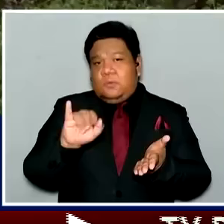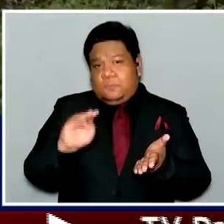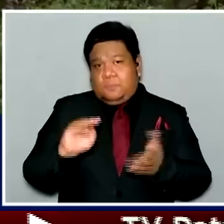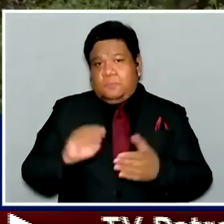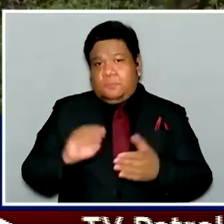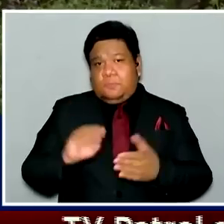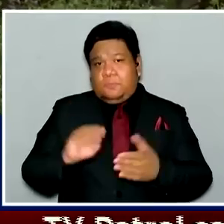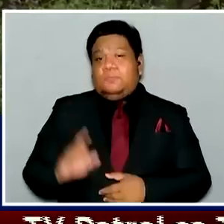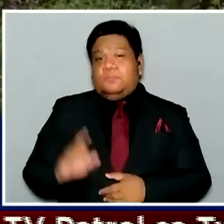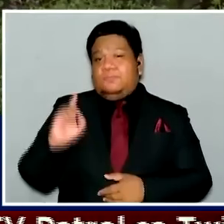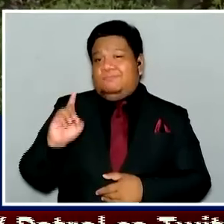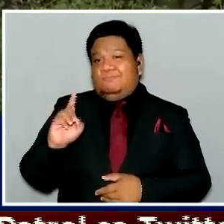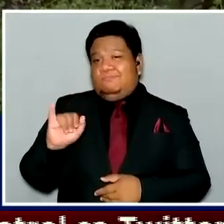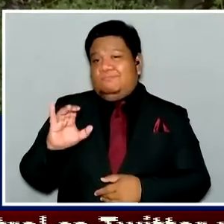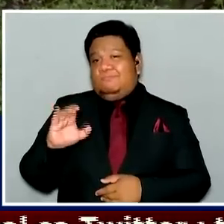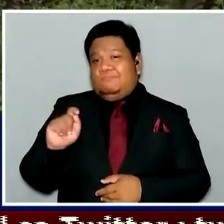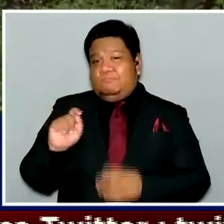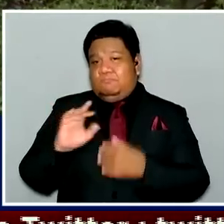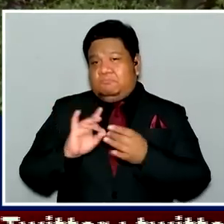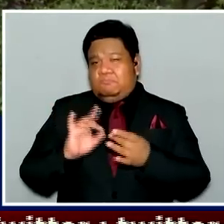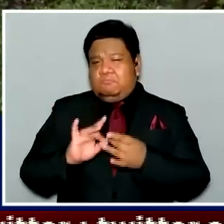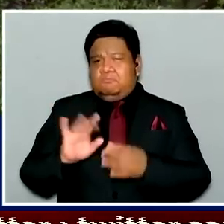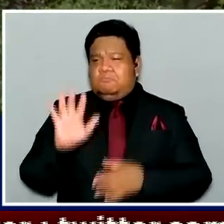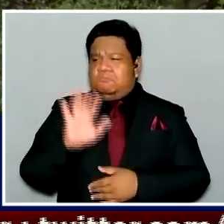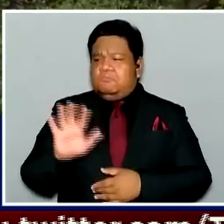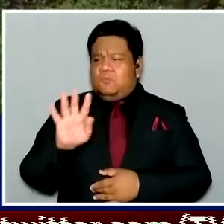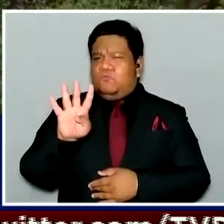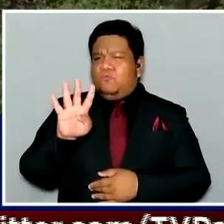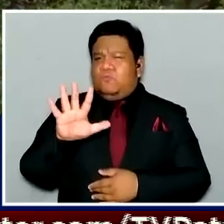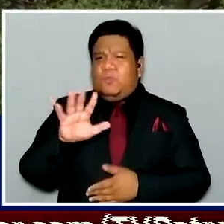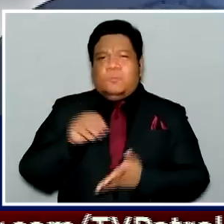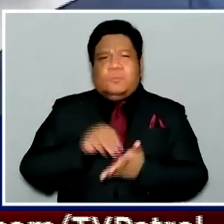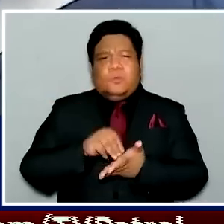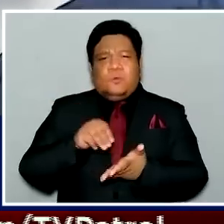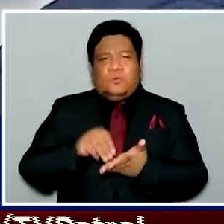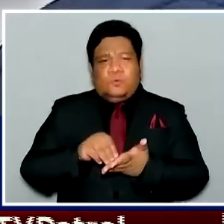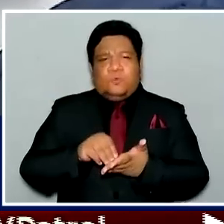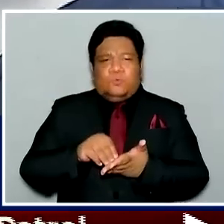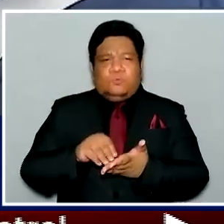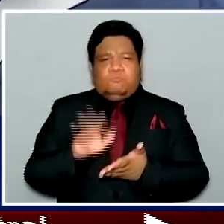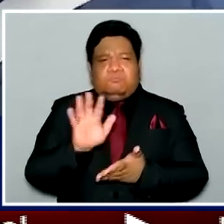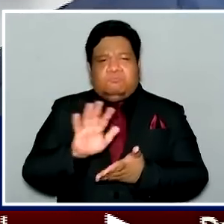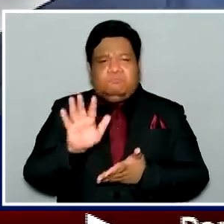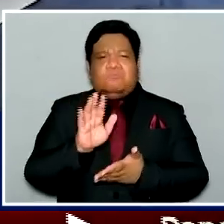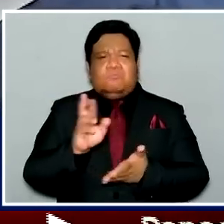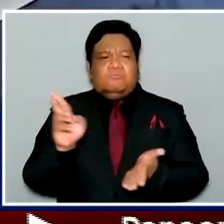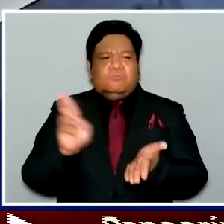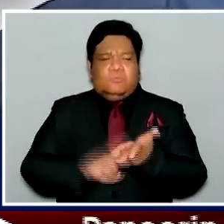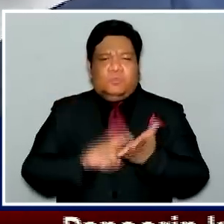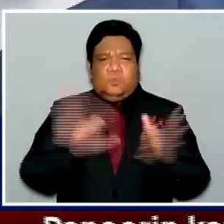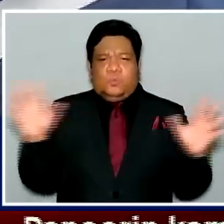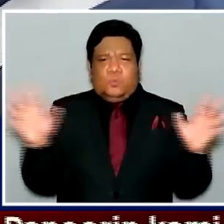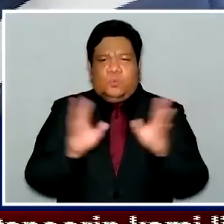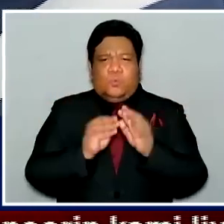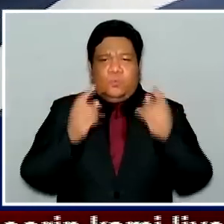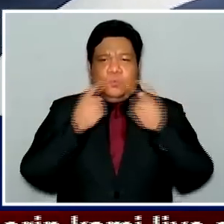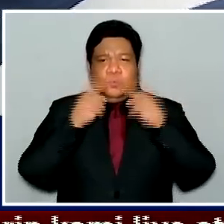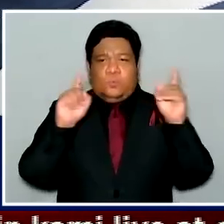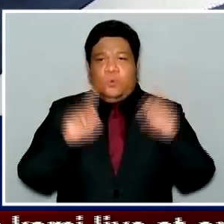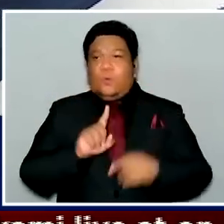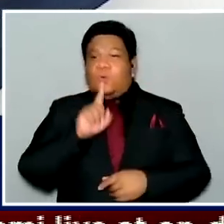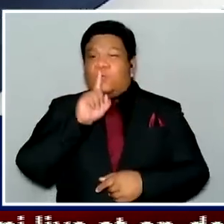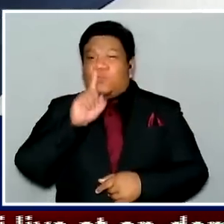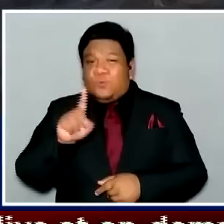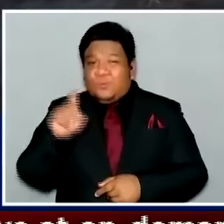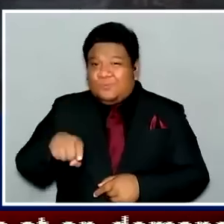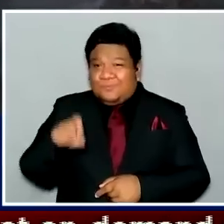DICT, nasa 45.8 million SIM pa lang ang registered mula sa kabuuang halos 170 million na SIM